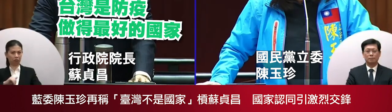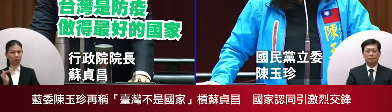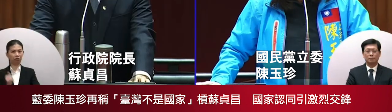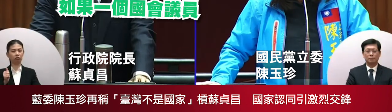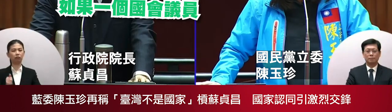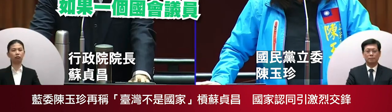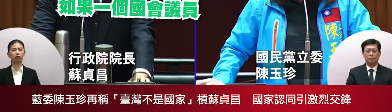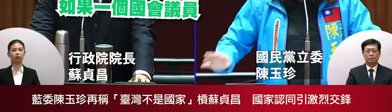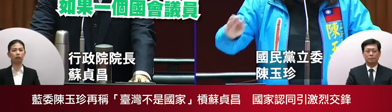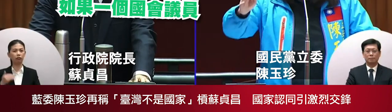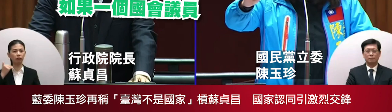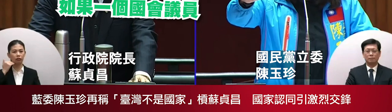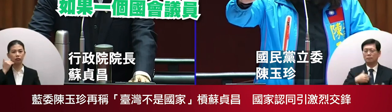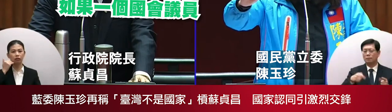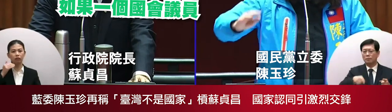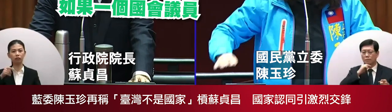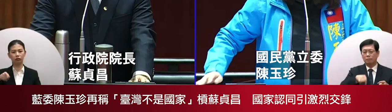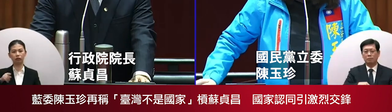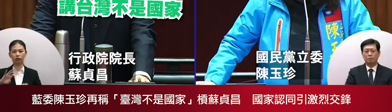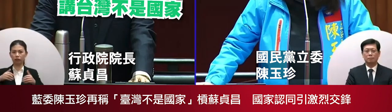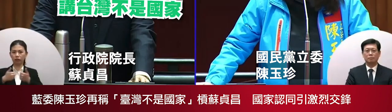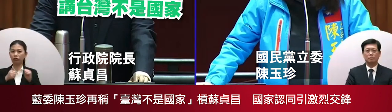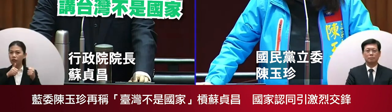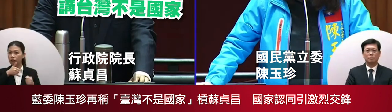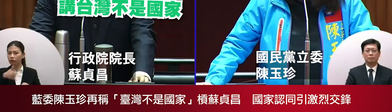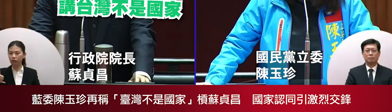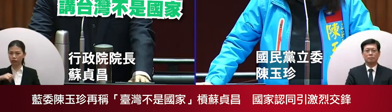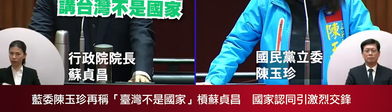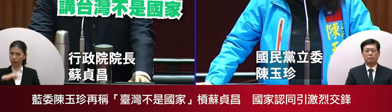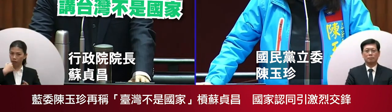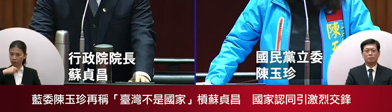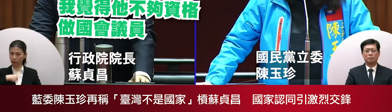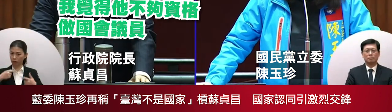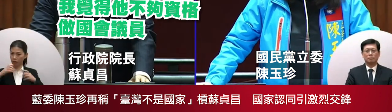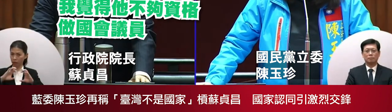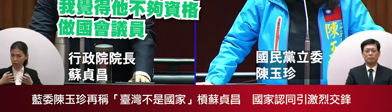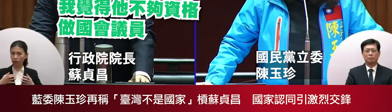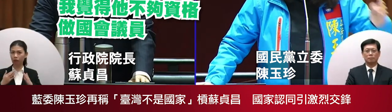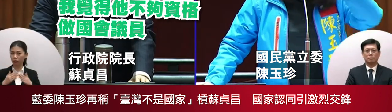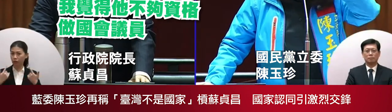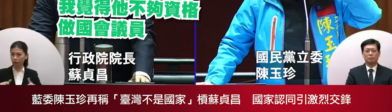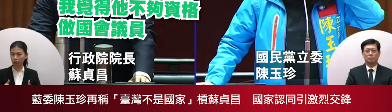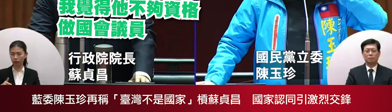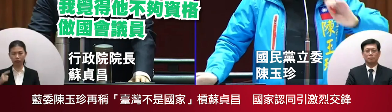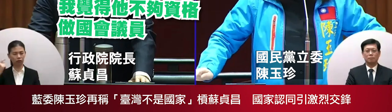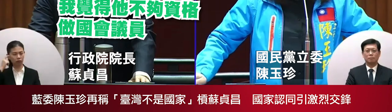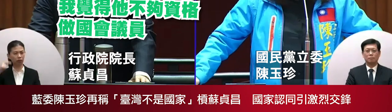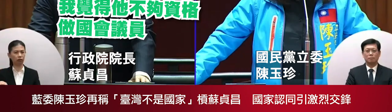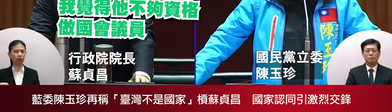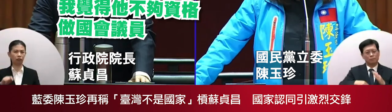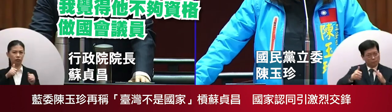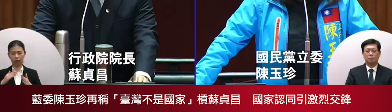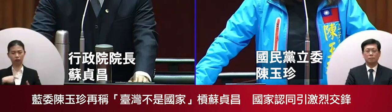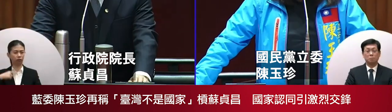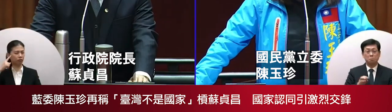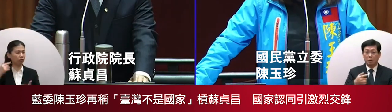的时候，如果有一个国会议员讲台湾不是国家，我觉得他不够资格做国会议员。